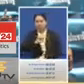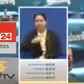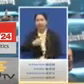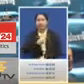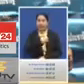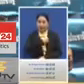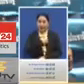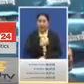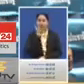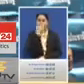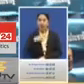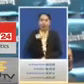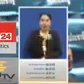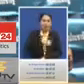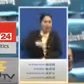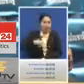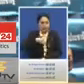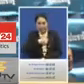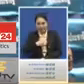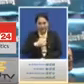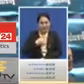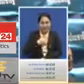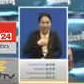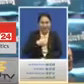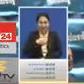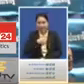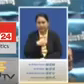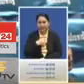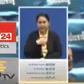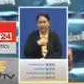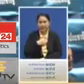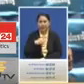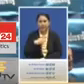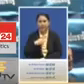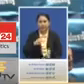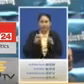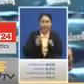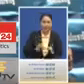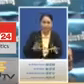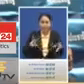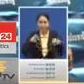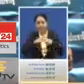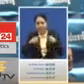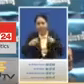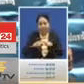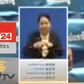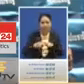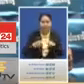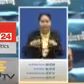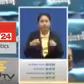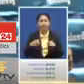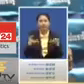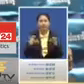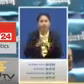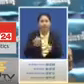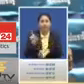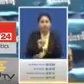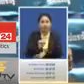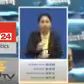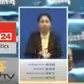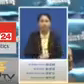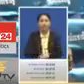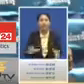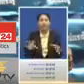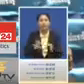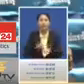พราะอยู่ในอารมณ์ที่ยังไม่สามารถที่จะตัดสินปัญหาที่ท่านพูดถึงเรื่องของการนับ